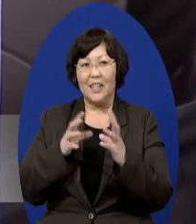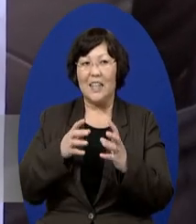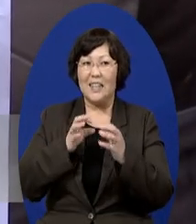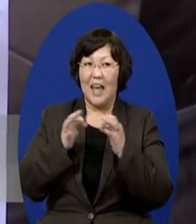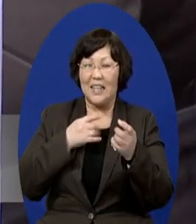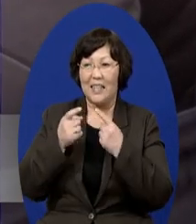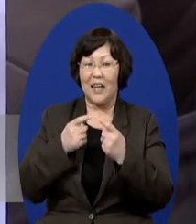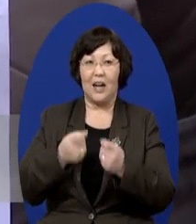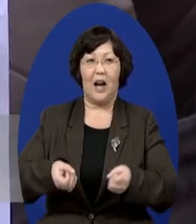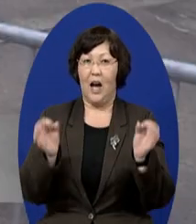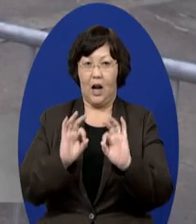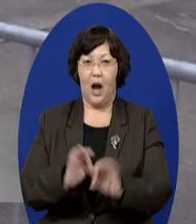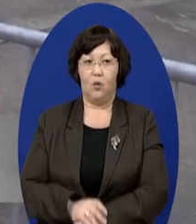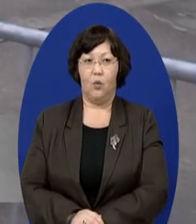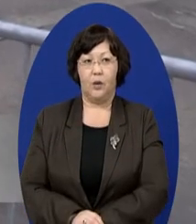байна.